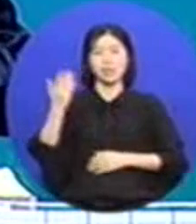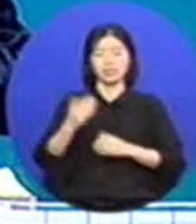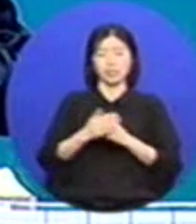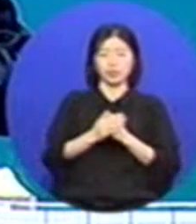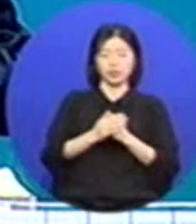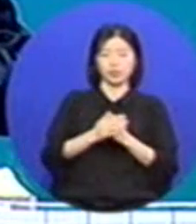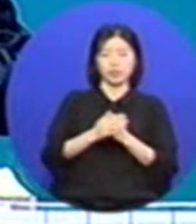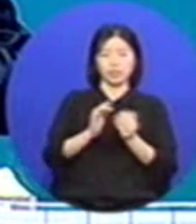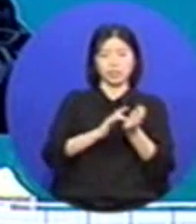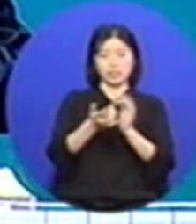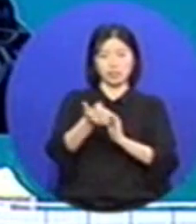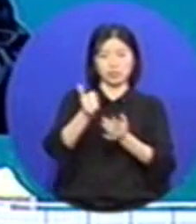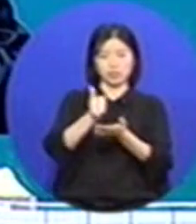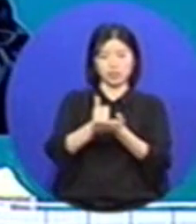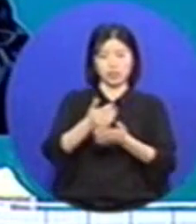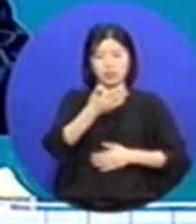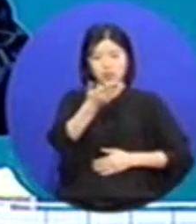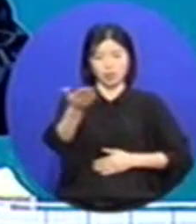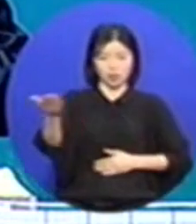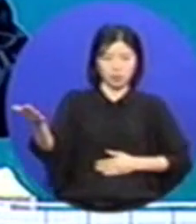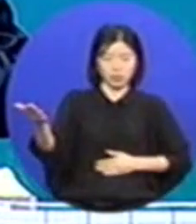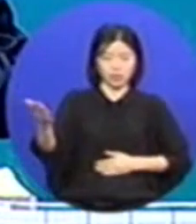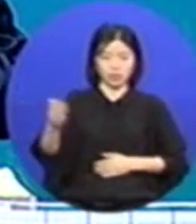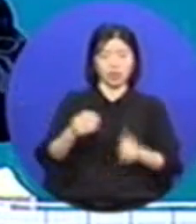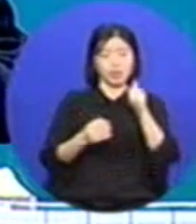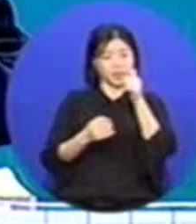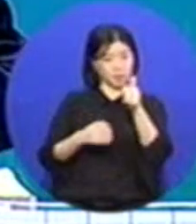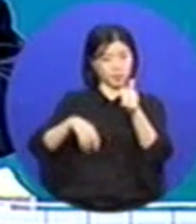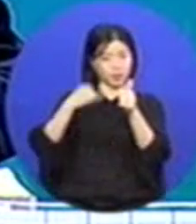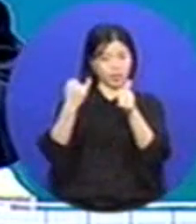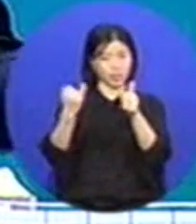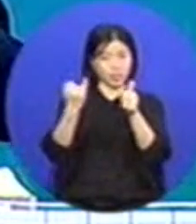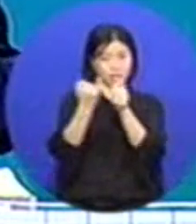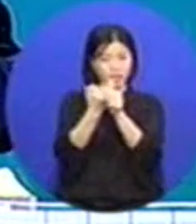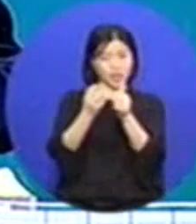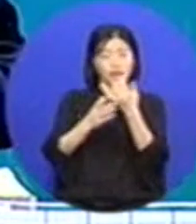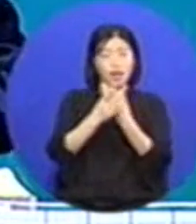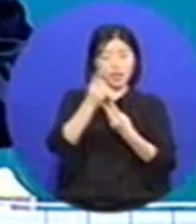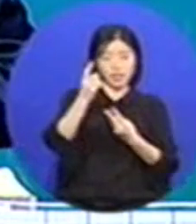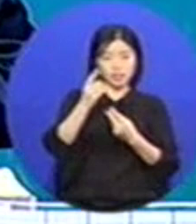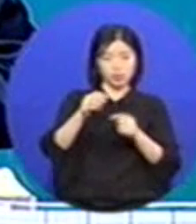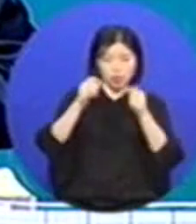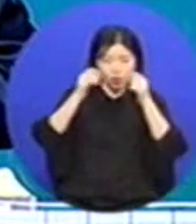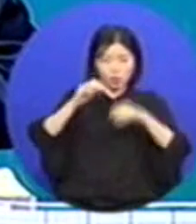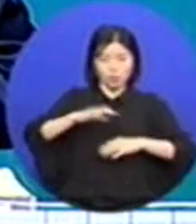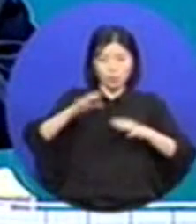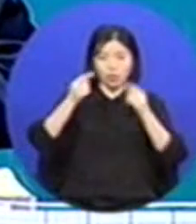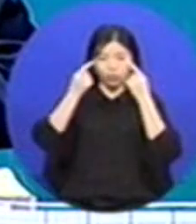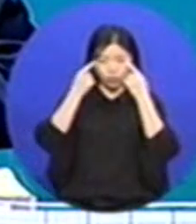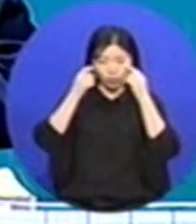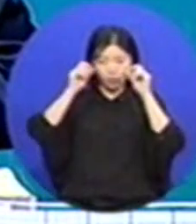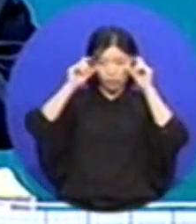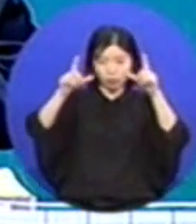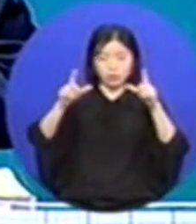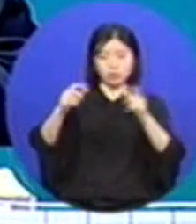여러분에게 남편과 아내와 나 되는 올라온 눈을 열어주고 힘을 주십니다